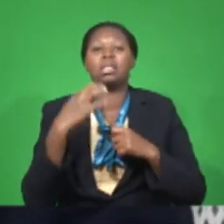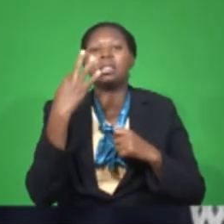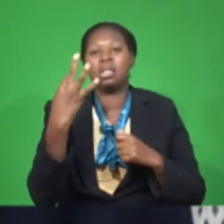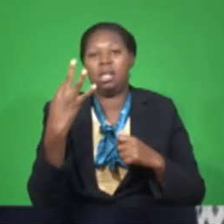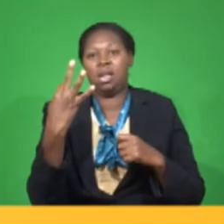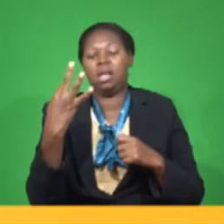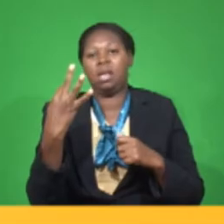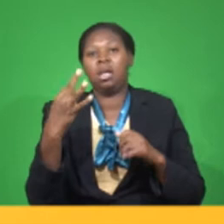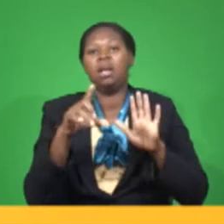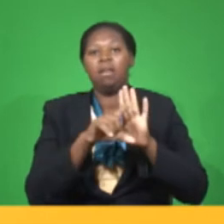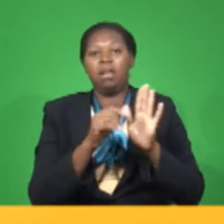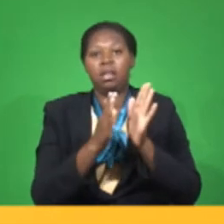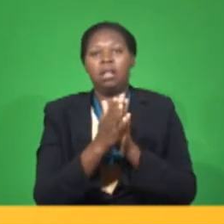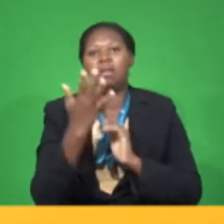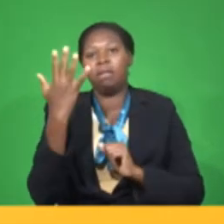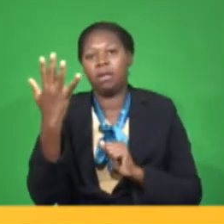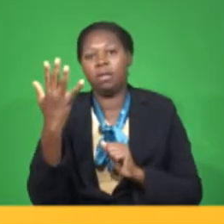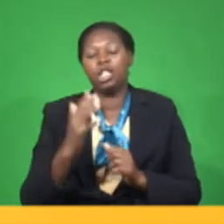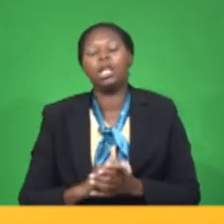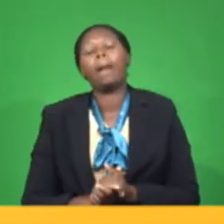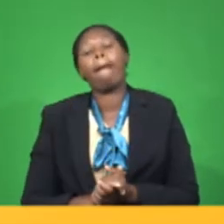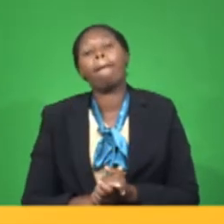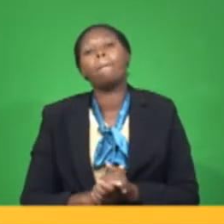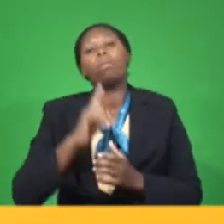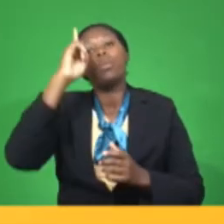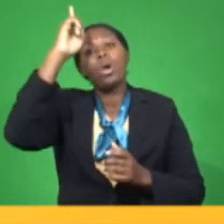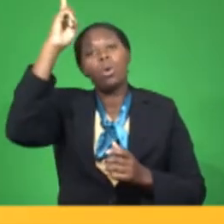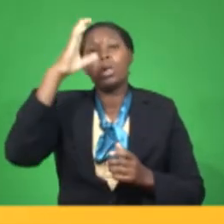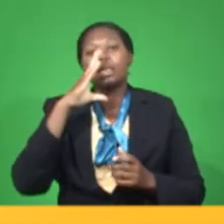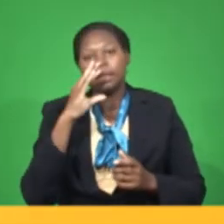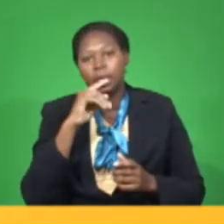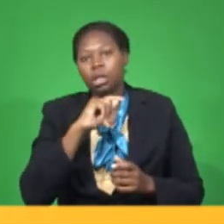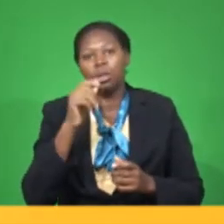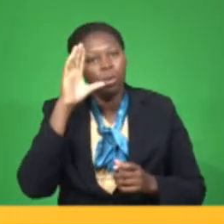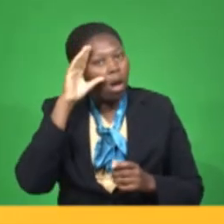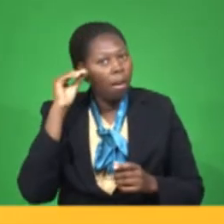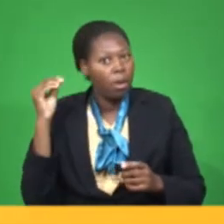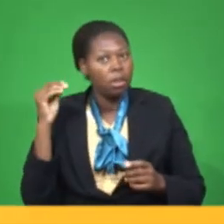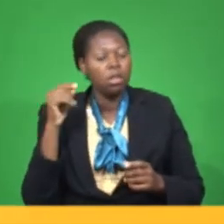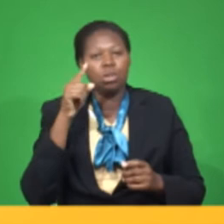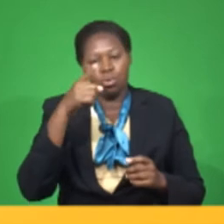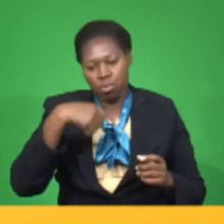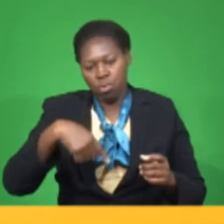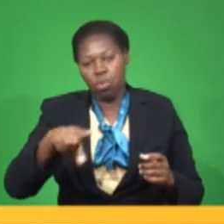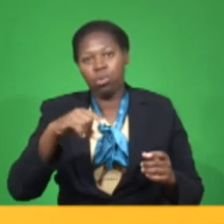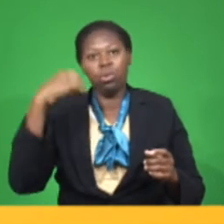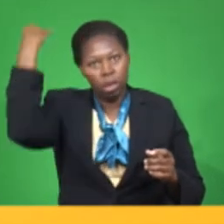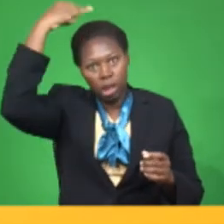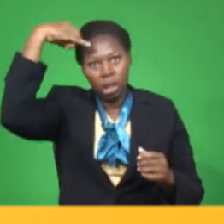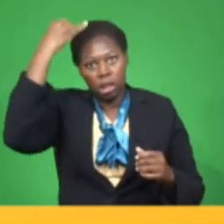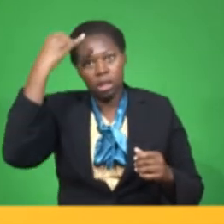Right. Mwari akati kuna Moses, undoti kwa wana wa Israeli, Jehovah mwari we madzibaba